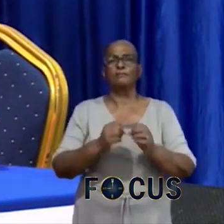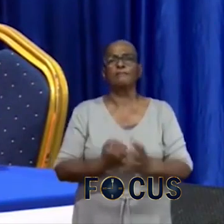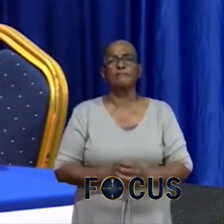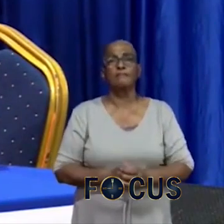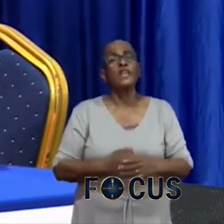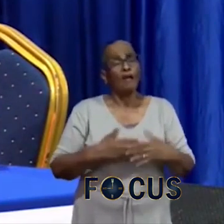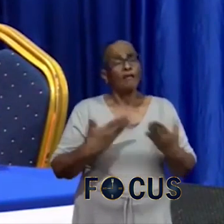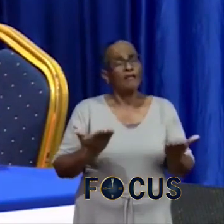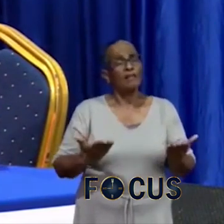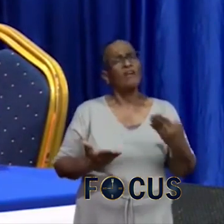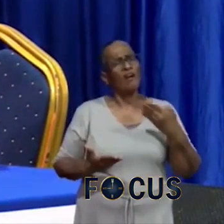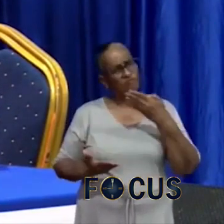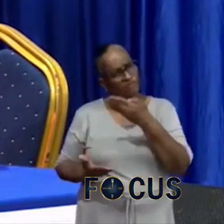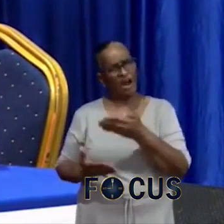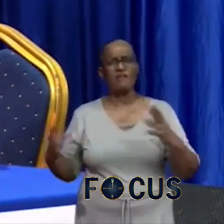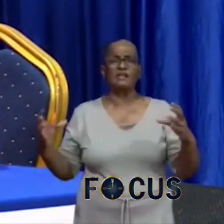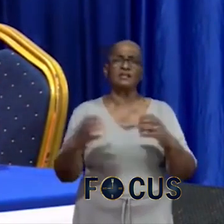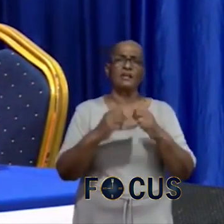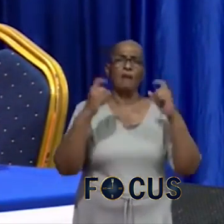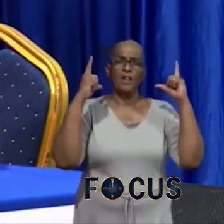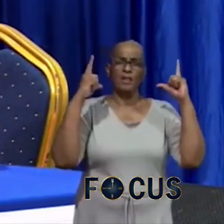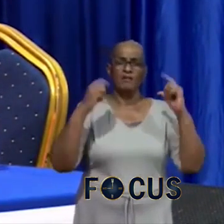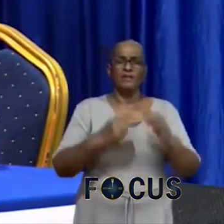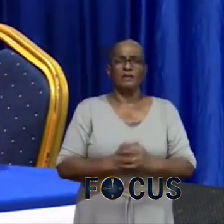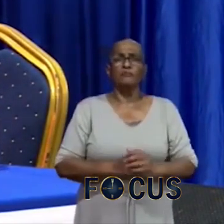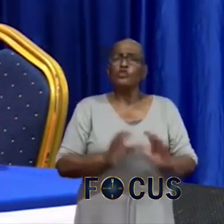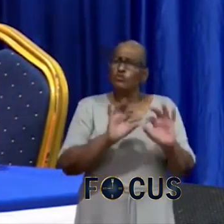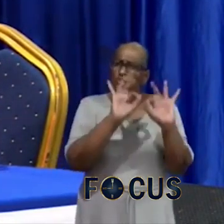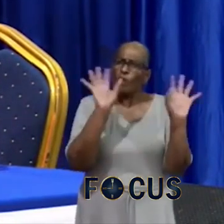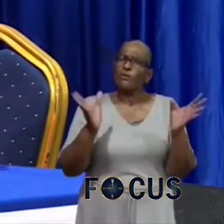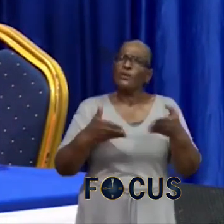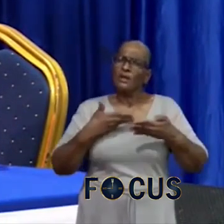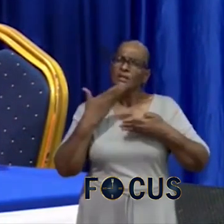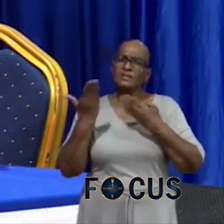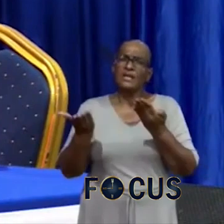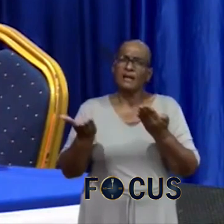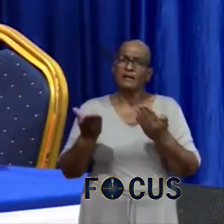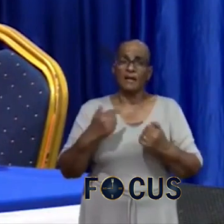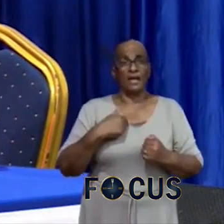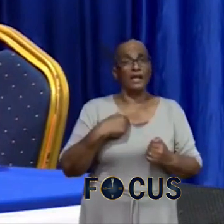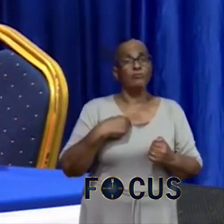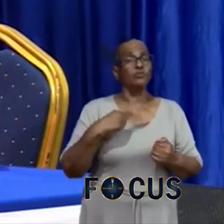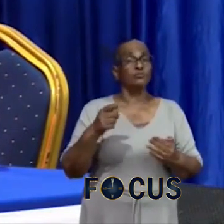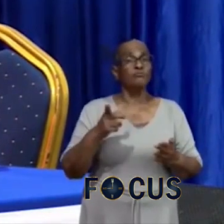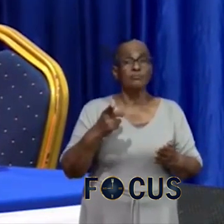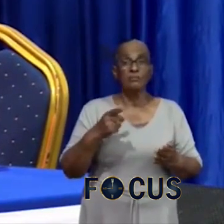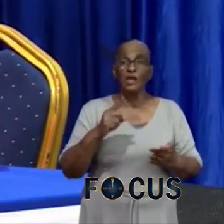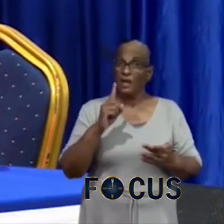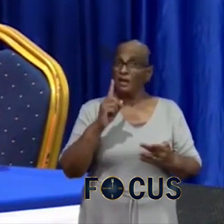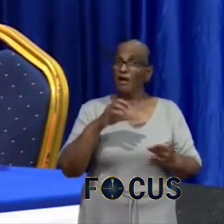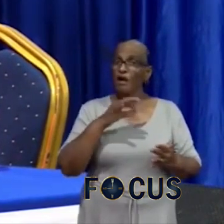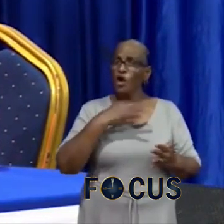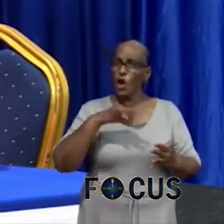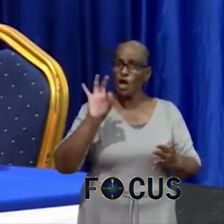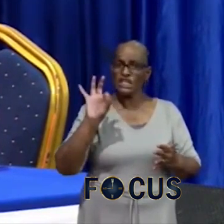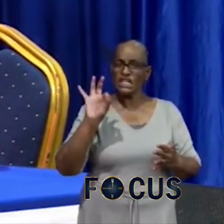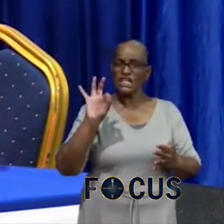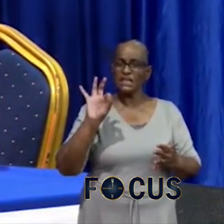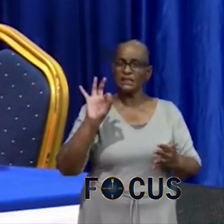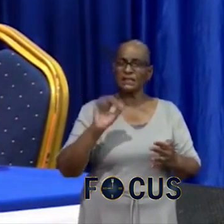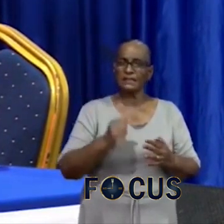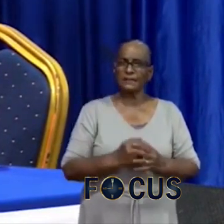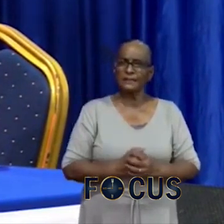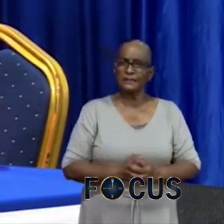Dus dat wordt wel gevraagd van de samenleving. Verder moet ik dus corrigeren. Ik gaf aan dat de post